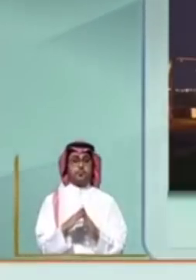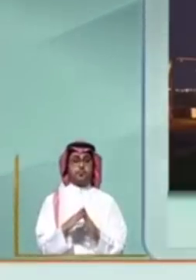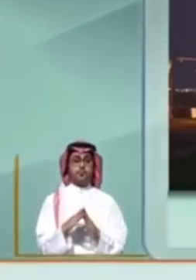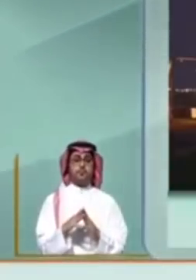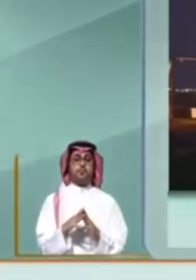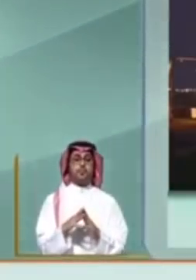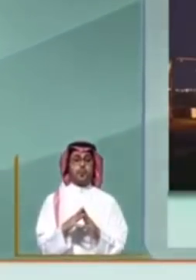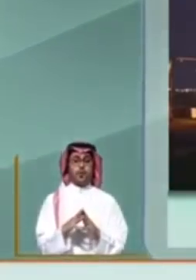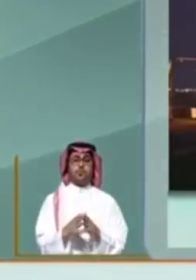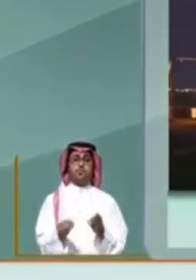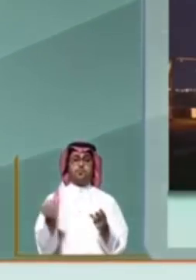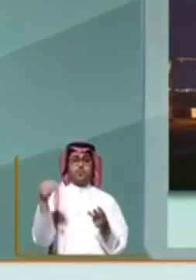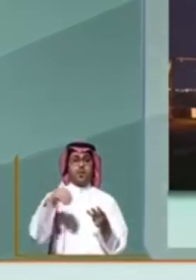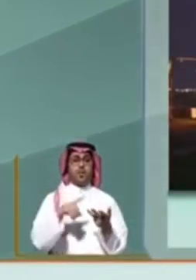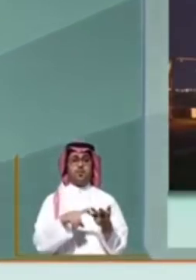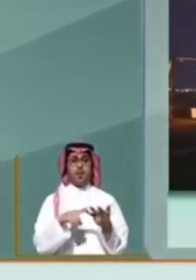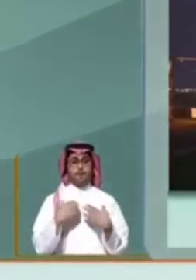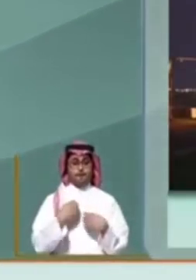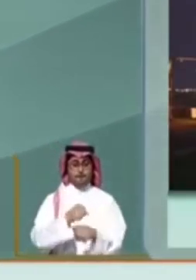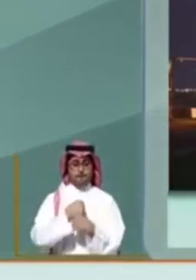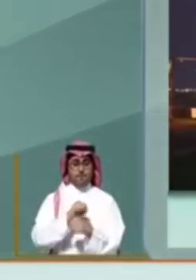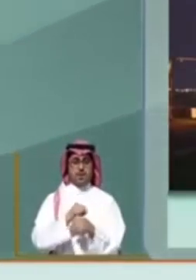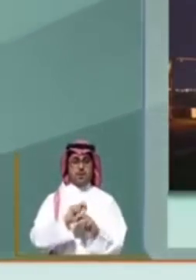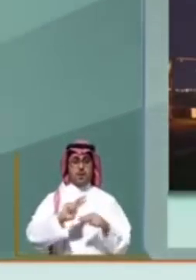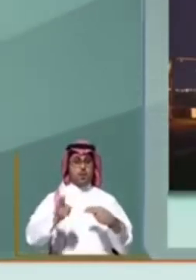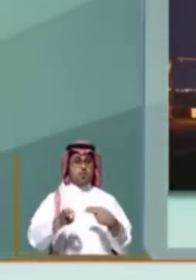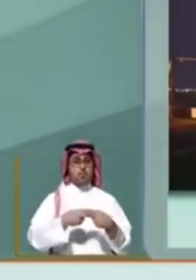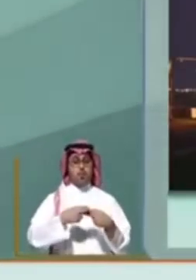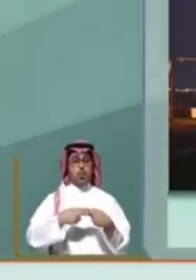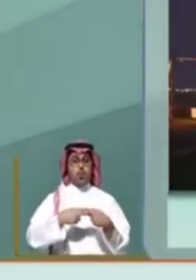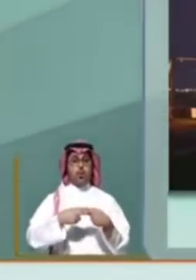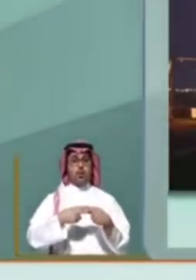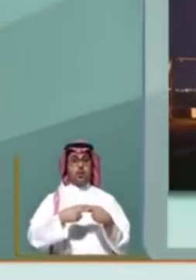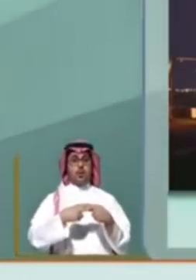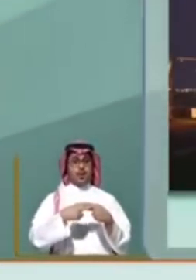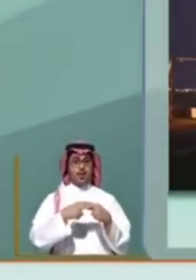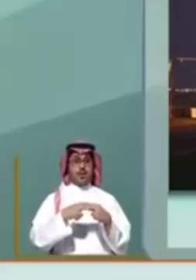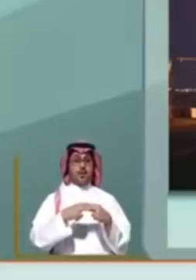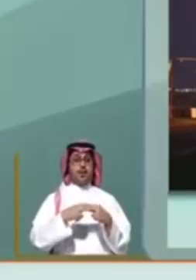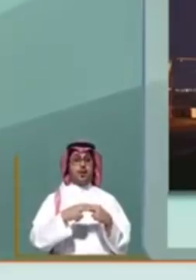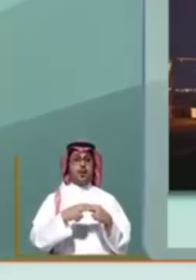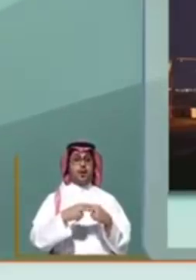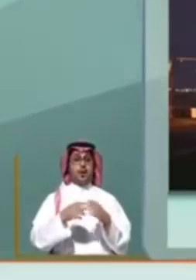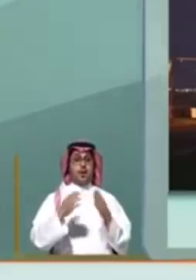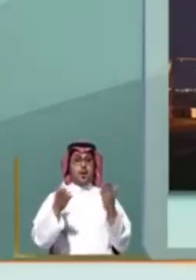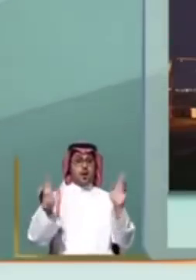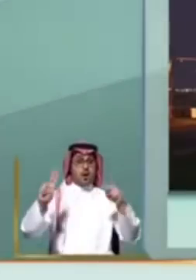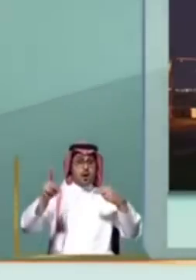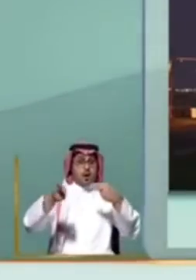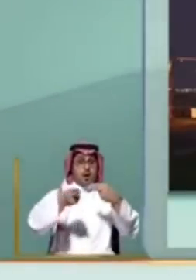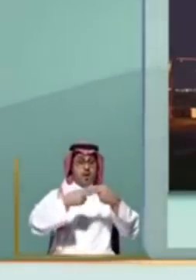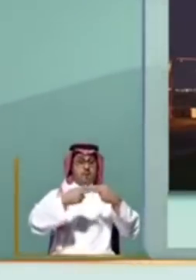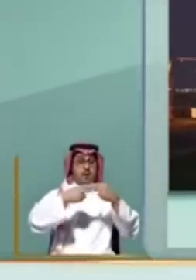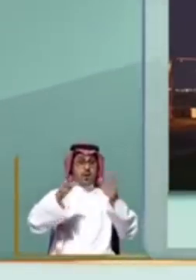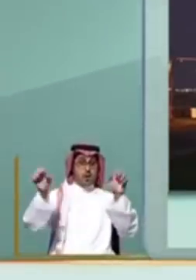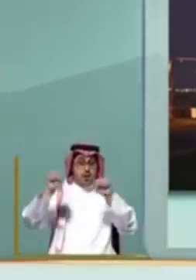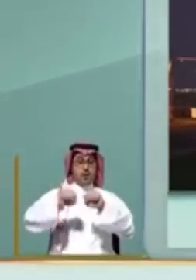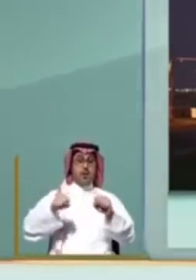الوقائية. وكذلك قامت البلدية بمنع تقديم الطلبات محليا وإلزامهم بإحكام إغلاق الطلبات قبل